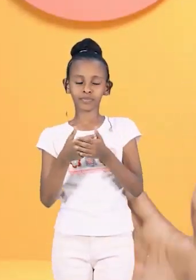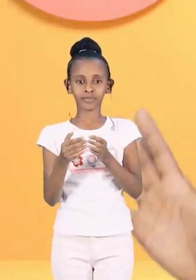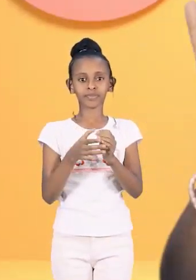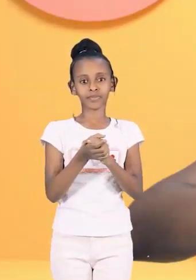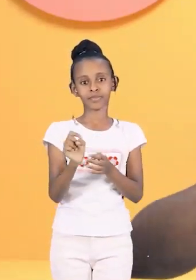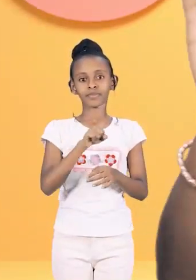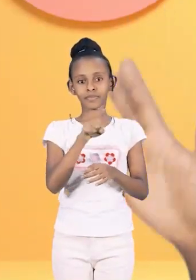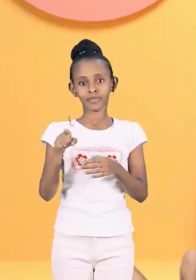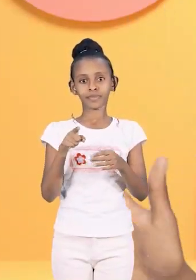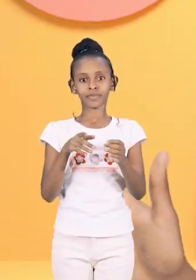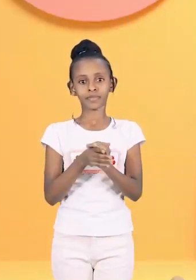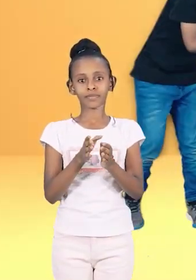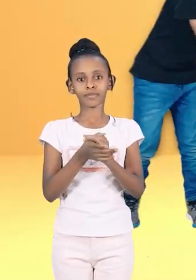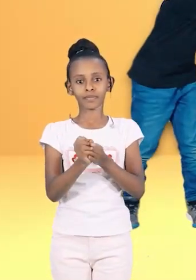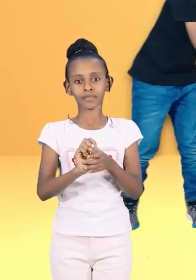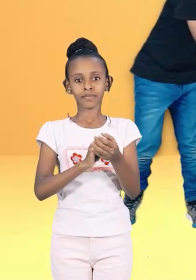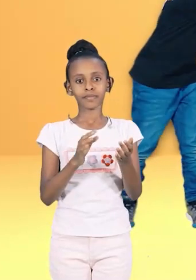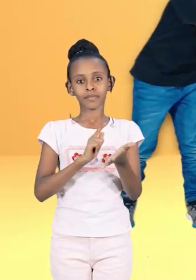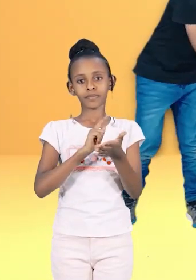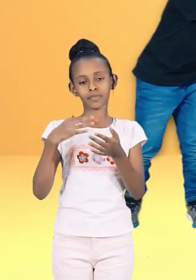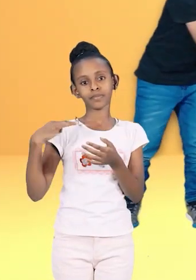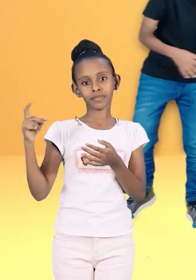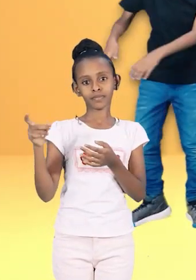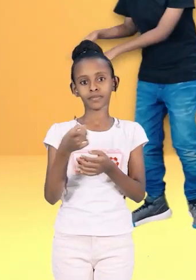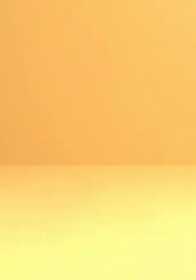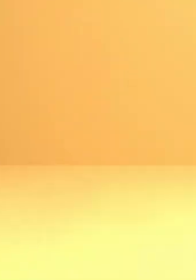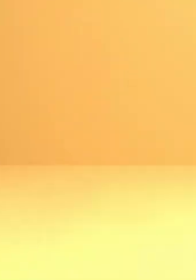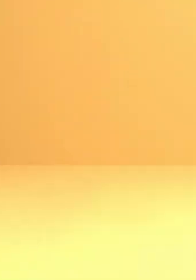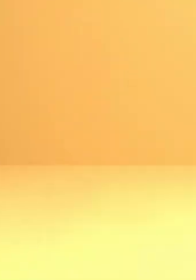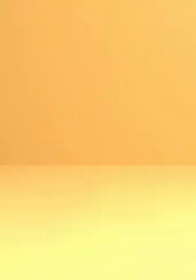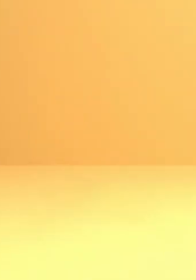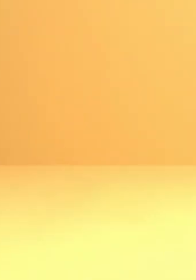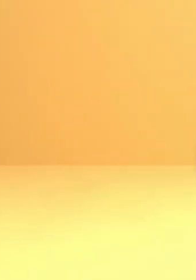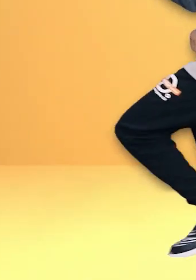harkaaf qulqullina harkaaf qulqullina harkaaf